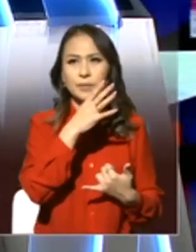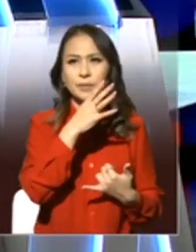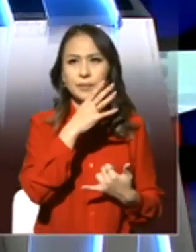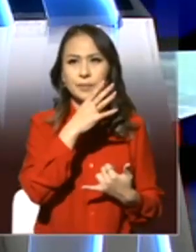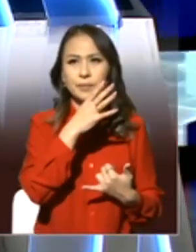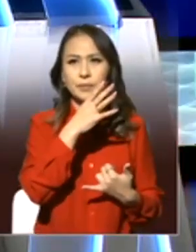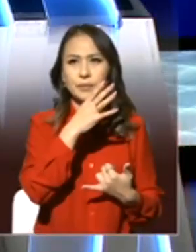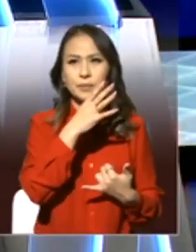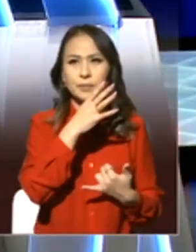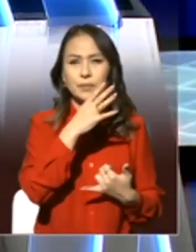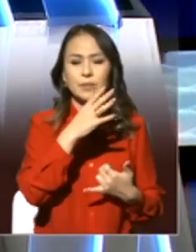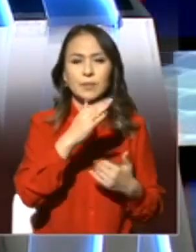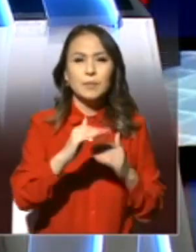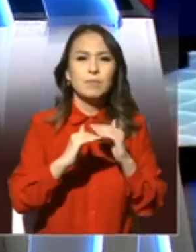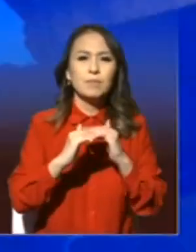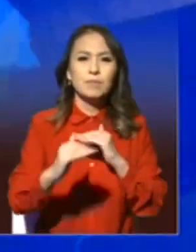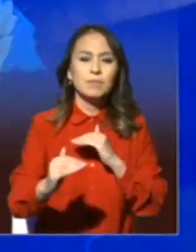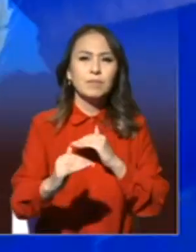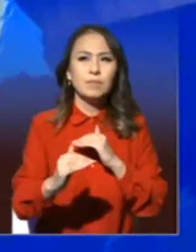отан шаруашылықтар